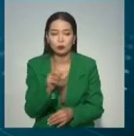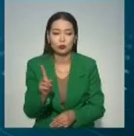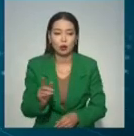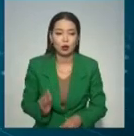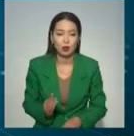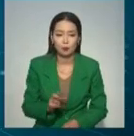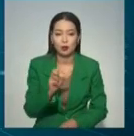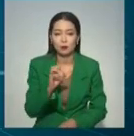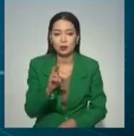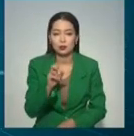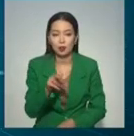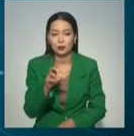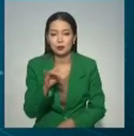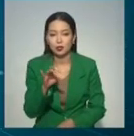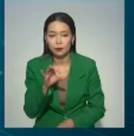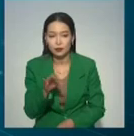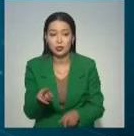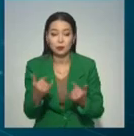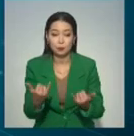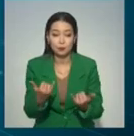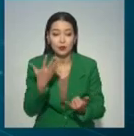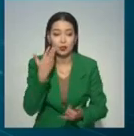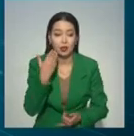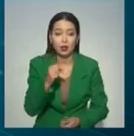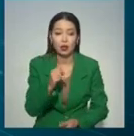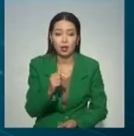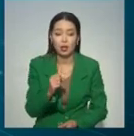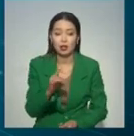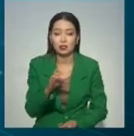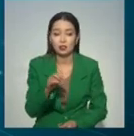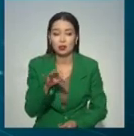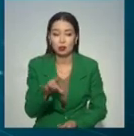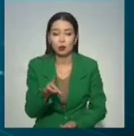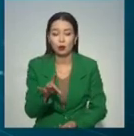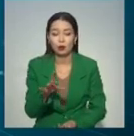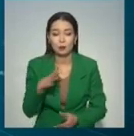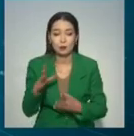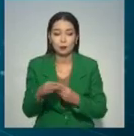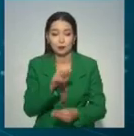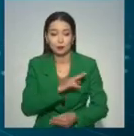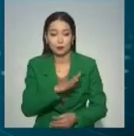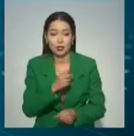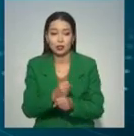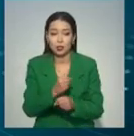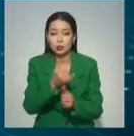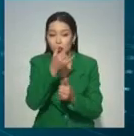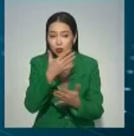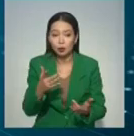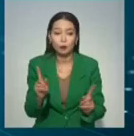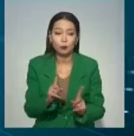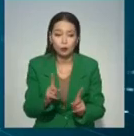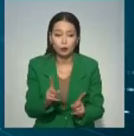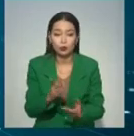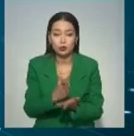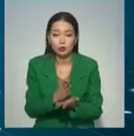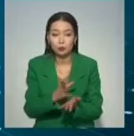компания «Бэкап-сервис» на момент, значит, когда «Арселор» с нами взаимодействовал, делать не могла, потому что действовала